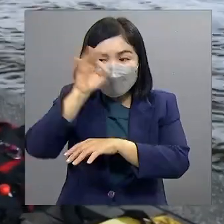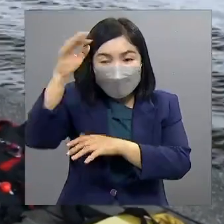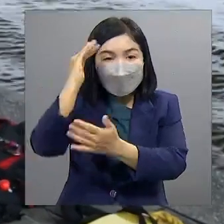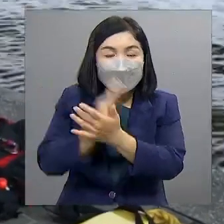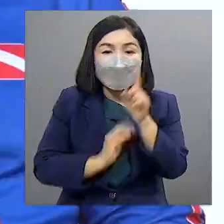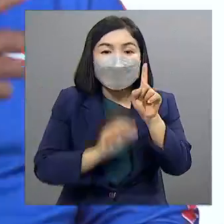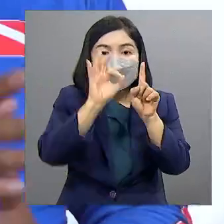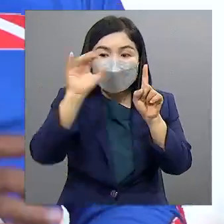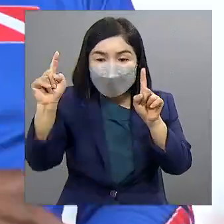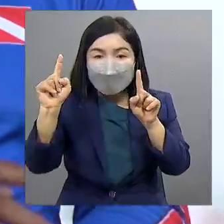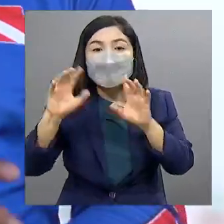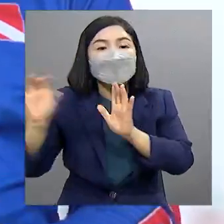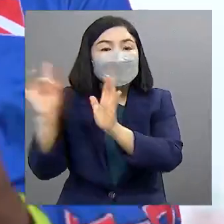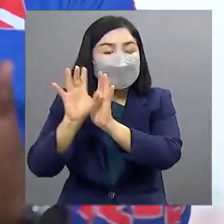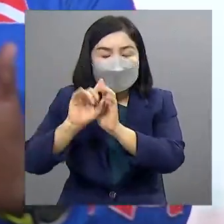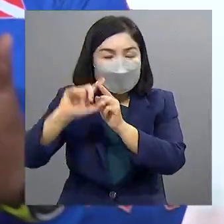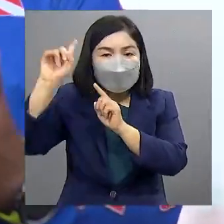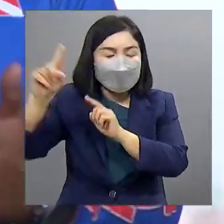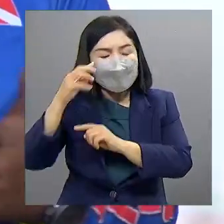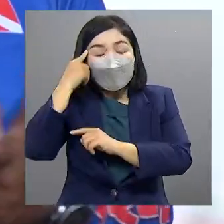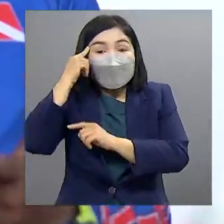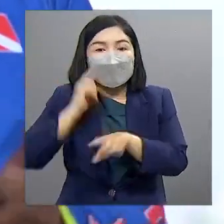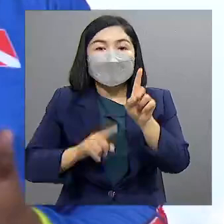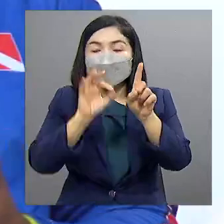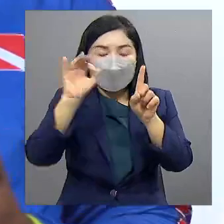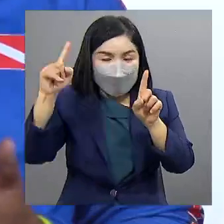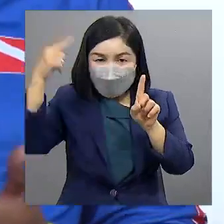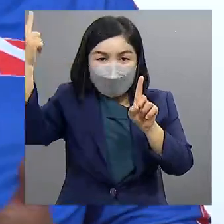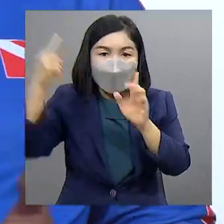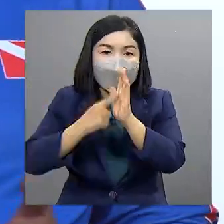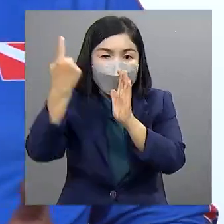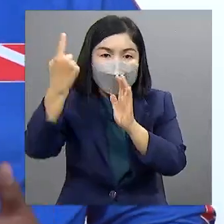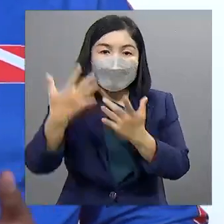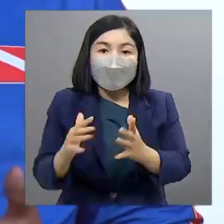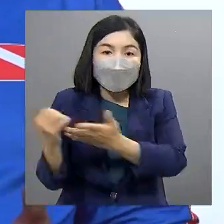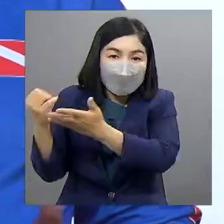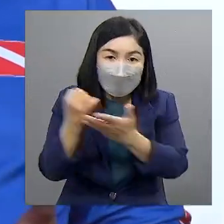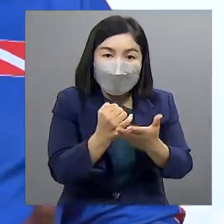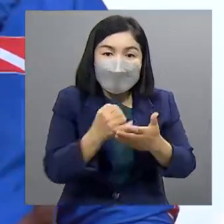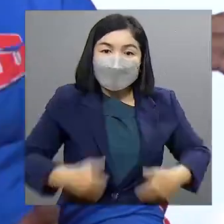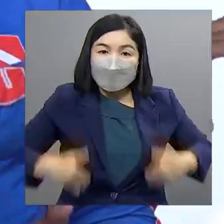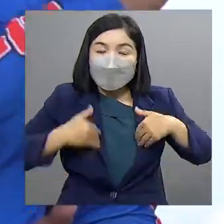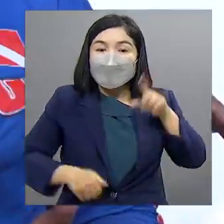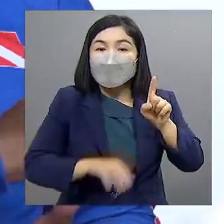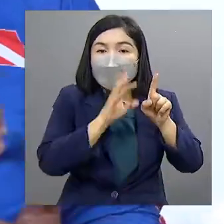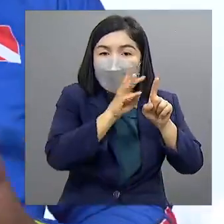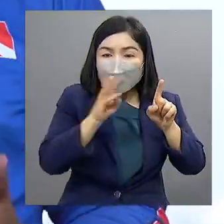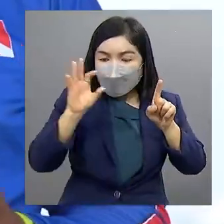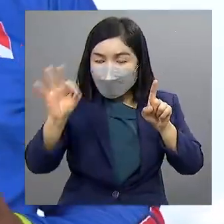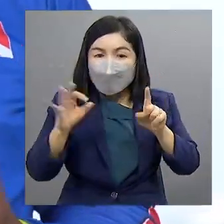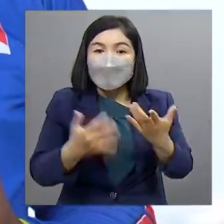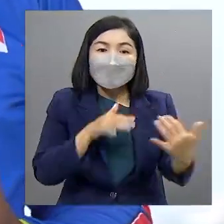ดแจ้งไปก่อนเลยครับคิดอะไรไม่ออกก็191ไปก่อนส่วนเรื่องการกู้ชีพก็จะเป็น1669เจอบนถนนเจอในเรือเจอตรง